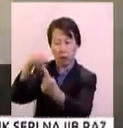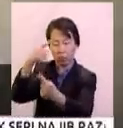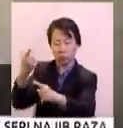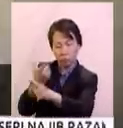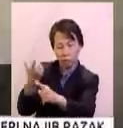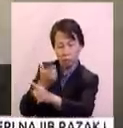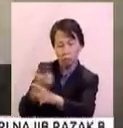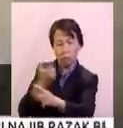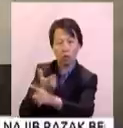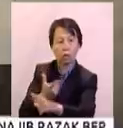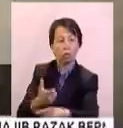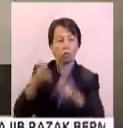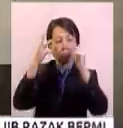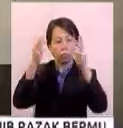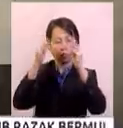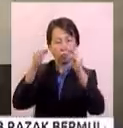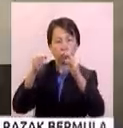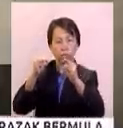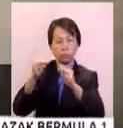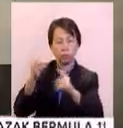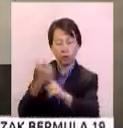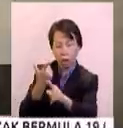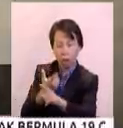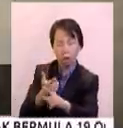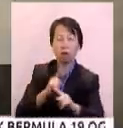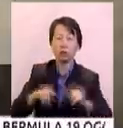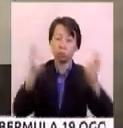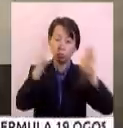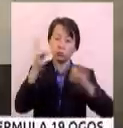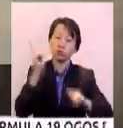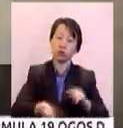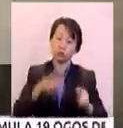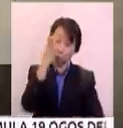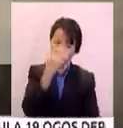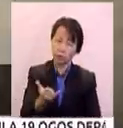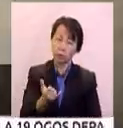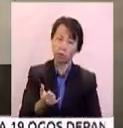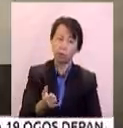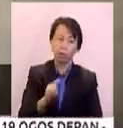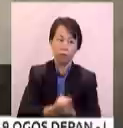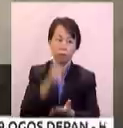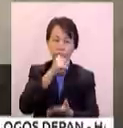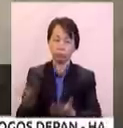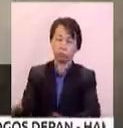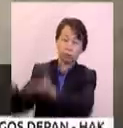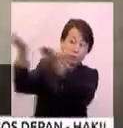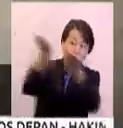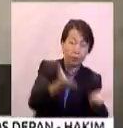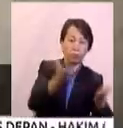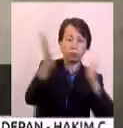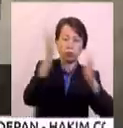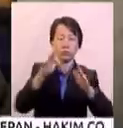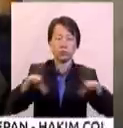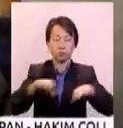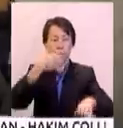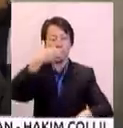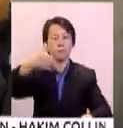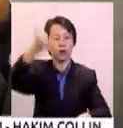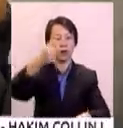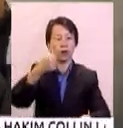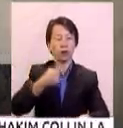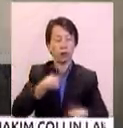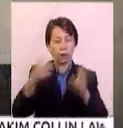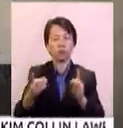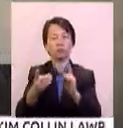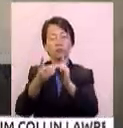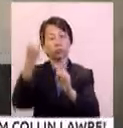dilatih oleh Yang Amat Berhormat Perdana Menteri tetapi di Malaysia tak boleh. Sebab itu kita bawa ke Malaysia, we do it better. Saya jumpa dengan